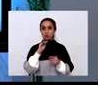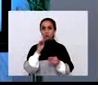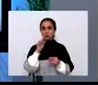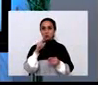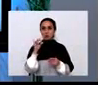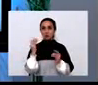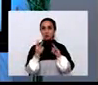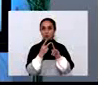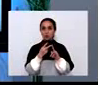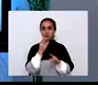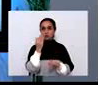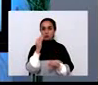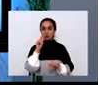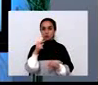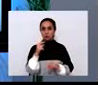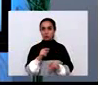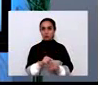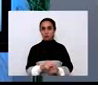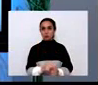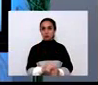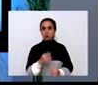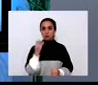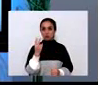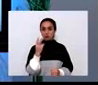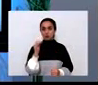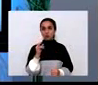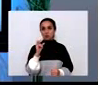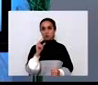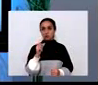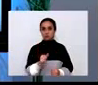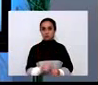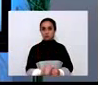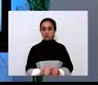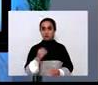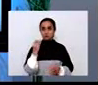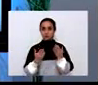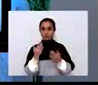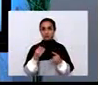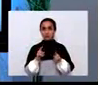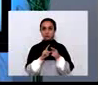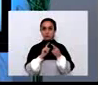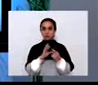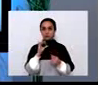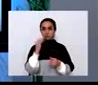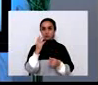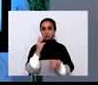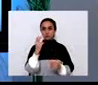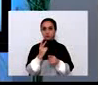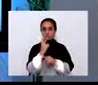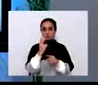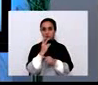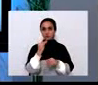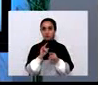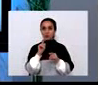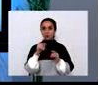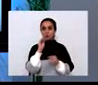После второго ставим тоже запятую. Два раза. Если же союзы двойные,